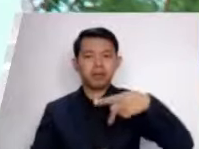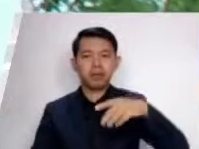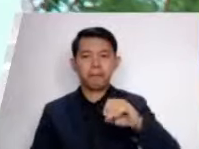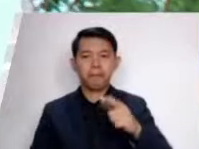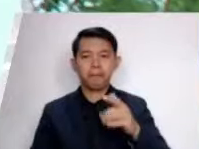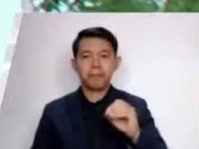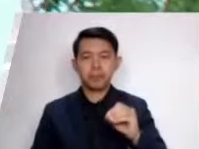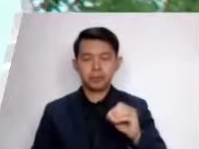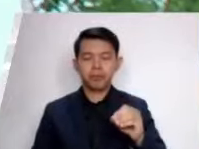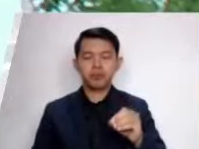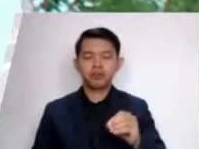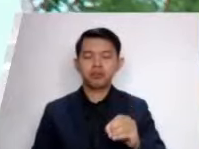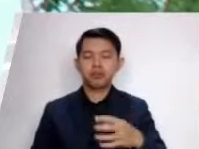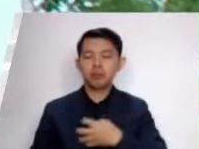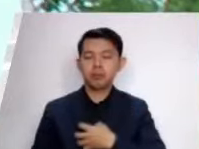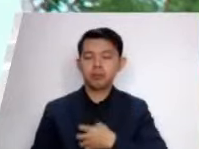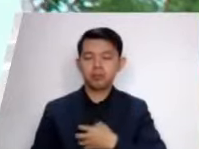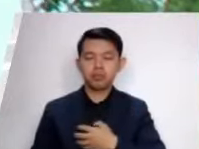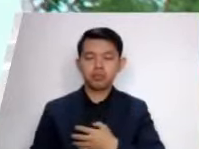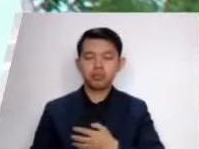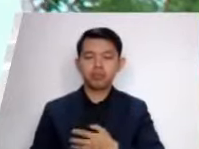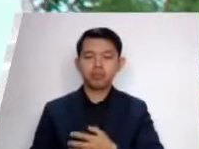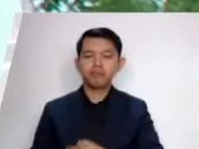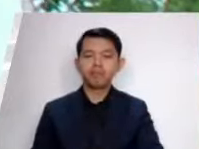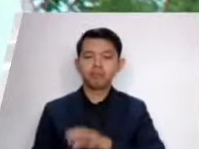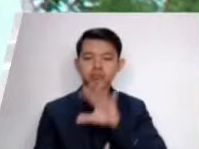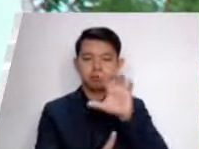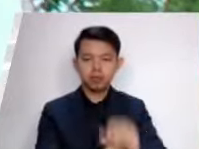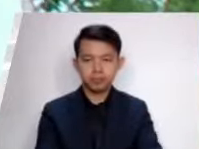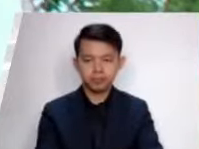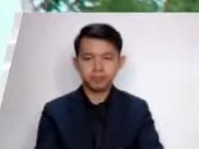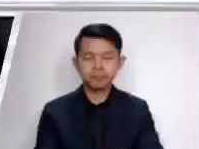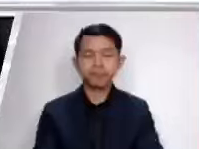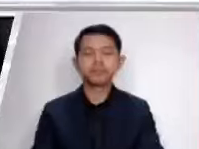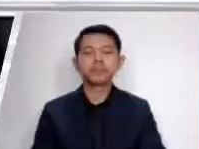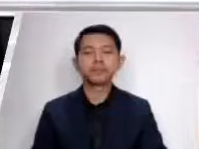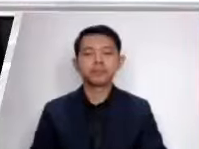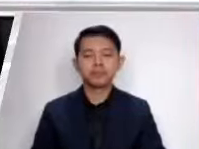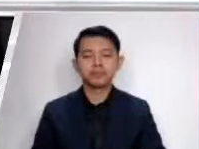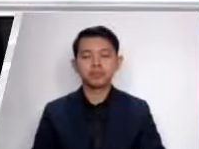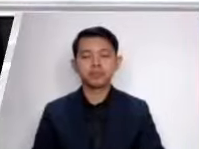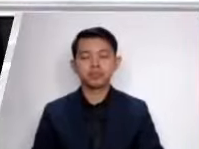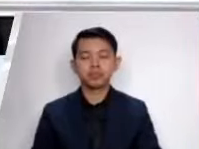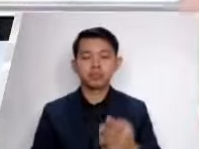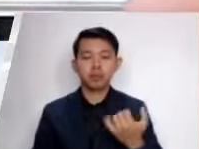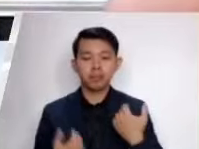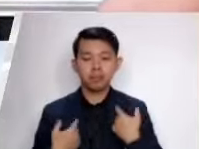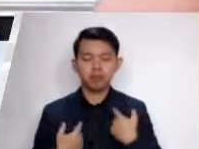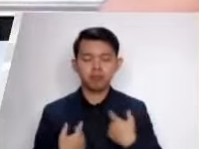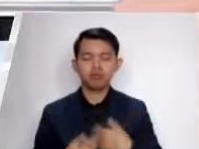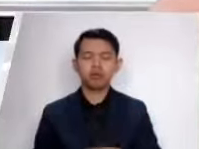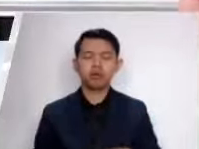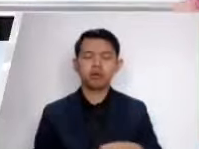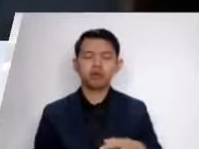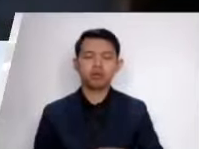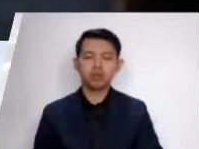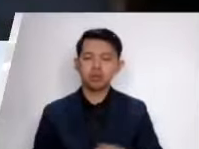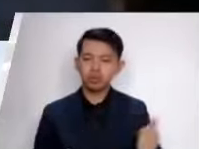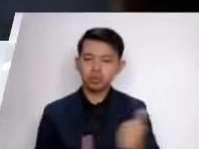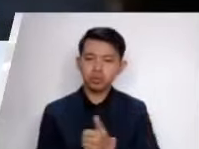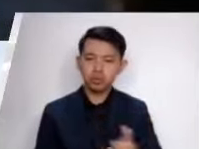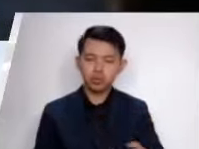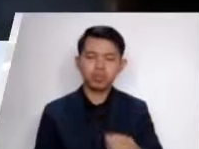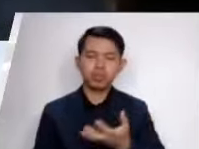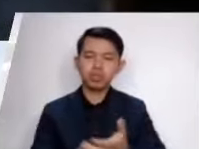otoridad dahil sinasabing sangkot sa umano'y pang-torture, human trafficking, scam at prostitution. Kanina sa